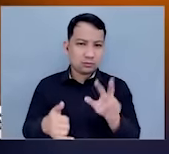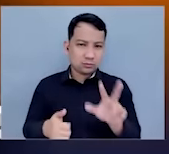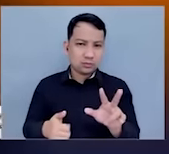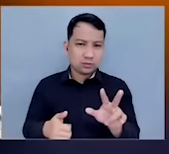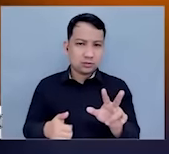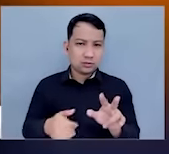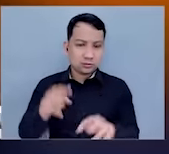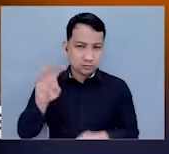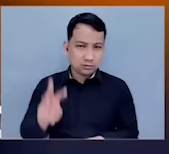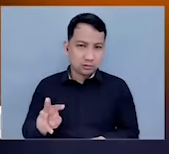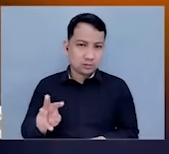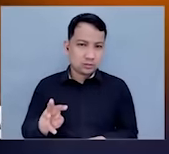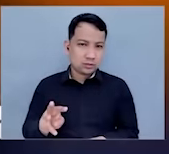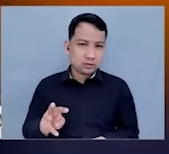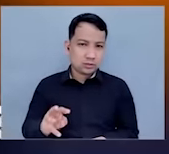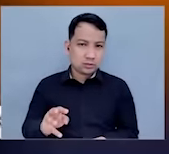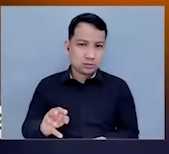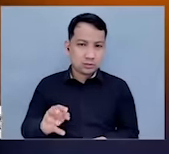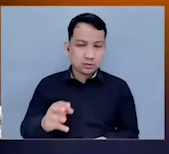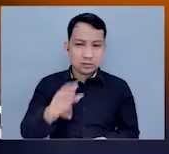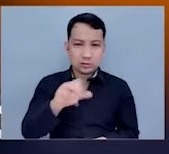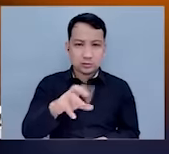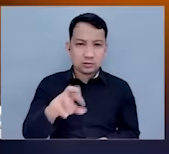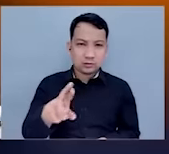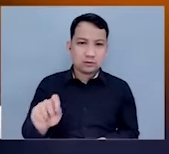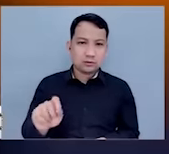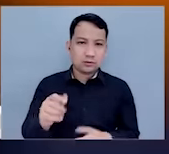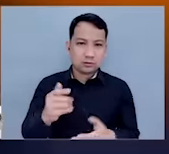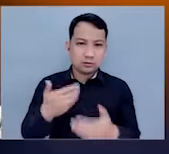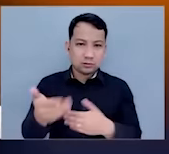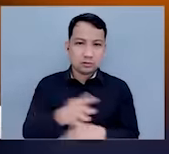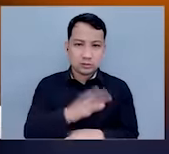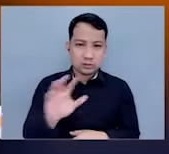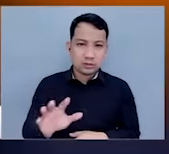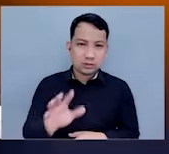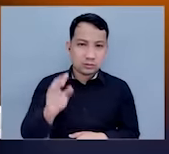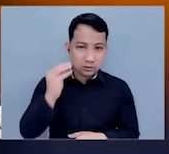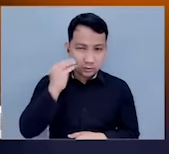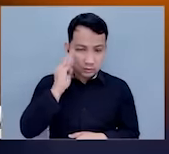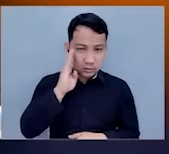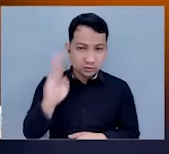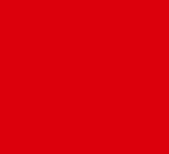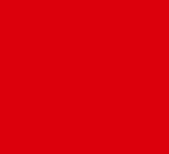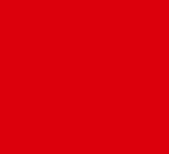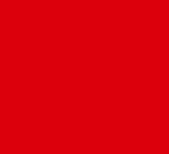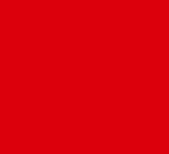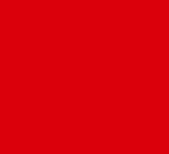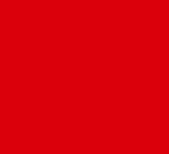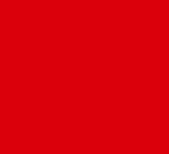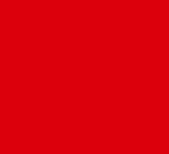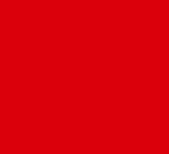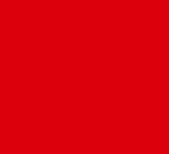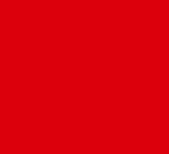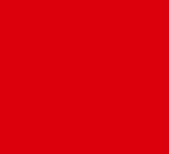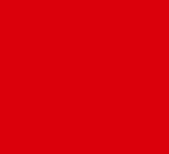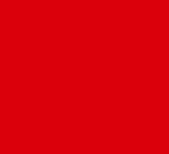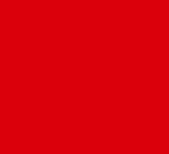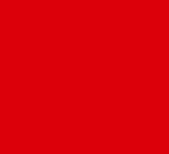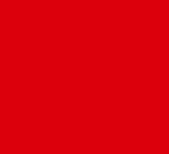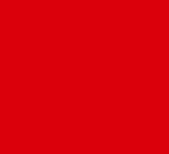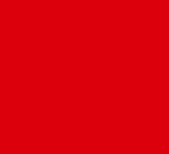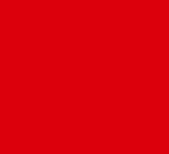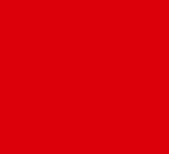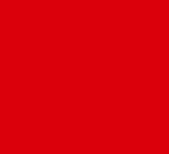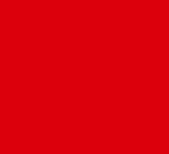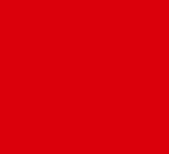Smart Araneta Coliseum. Nagbabalita mula sa Frontline. Martie Bautista, News 5. Mga kapatid, Maui David